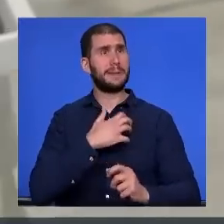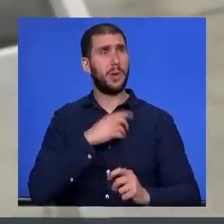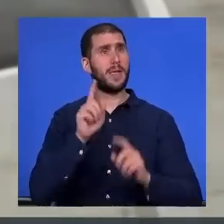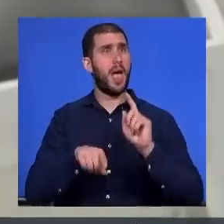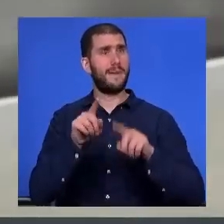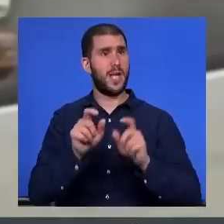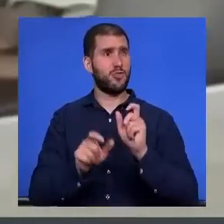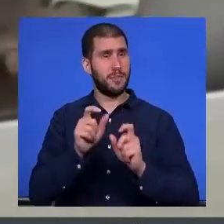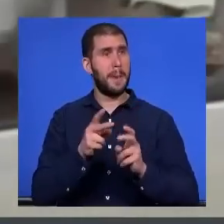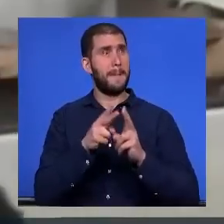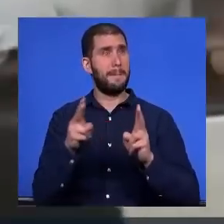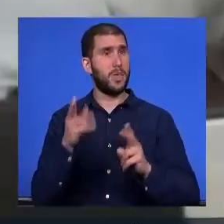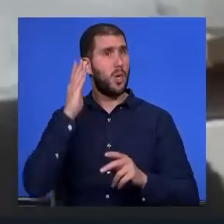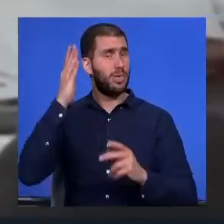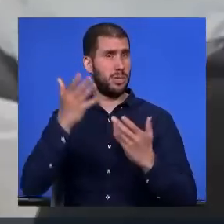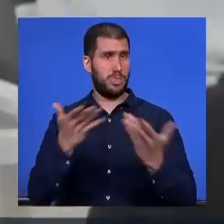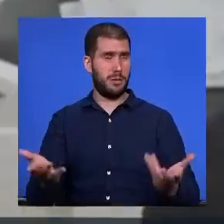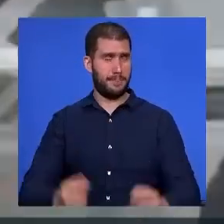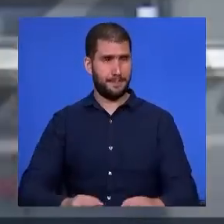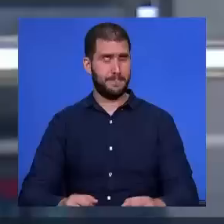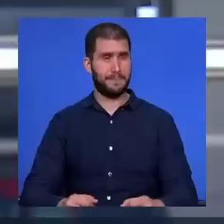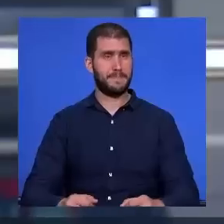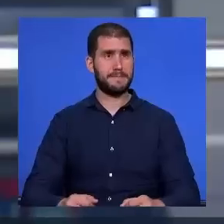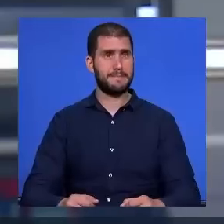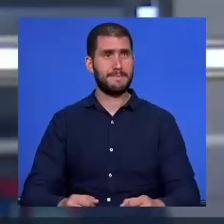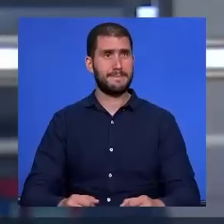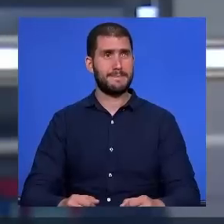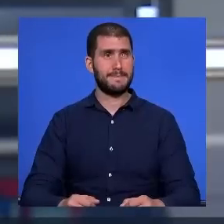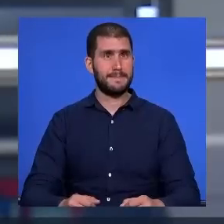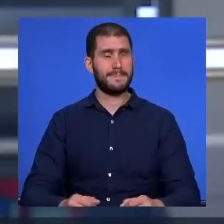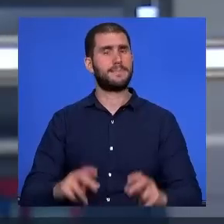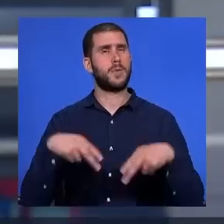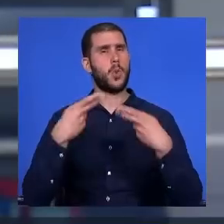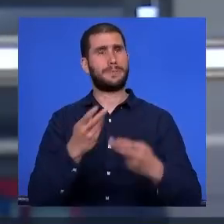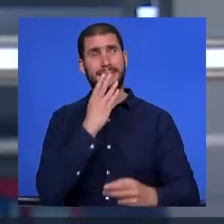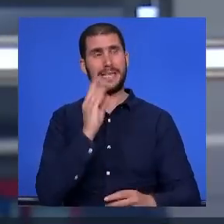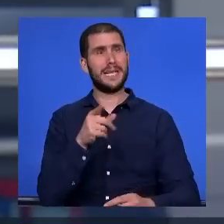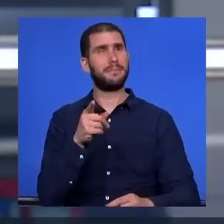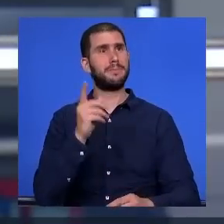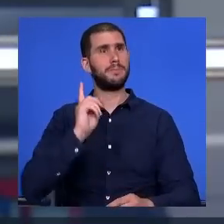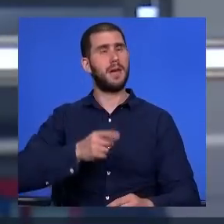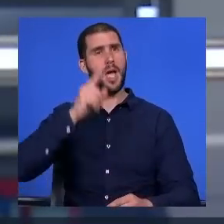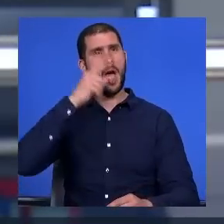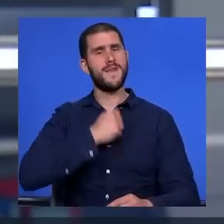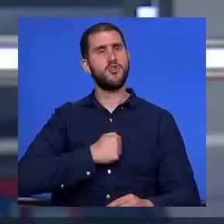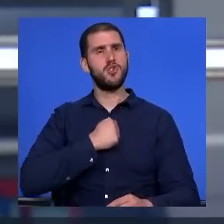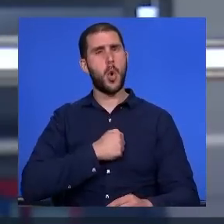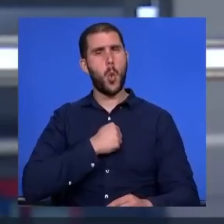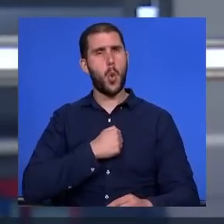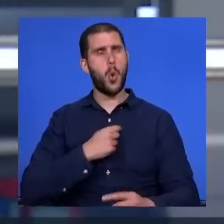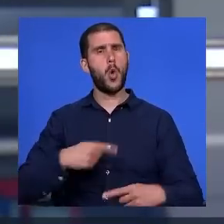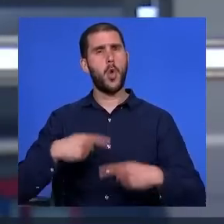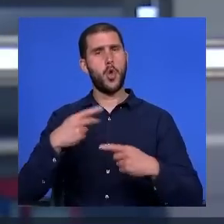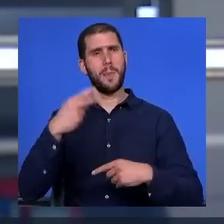אלפים. הפתרון לא נראה באופק. חוזרים לכאן עם מרשעת האב השקול יומיים לפני יום הזיכרון.